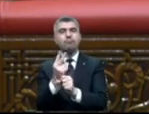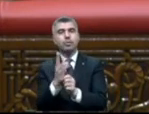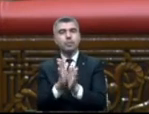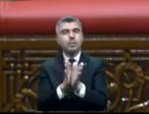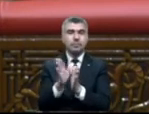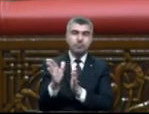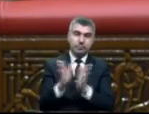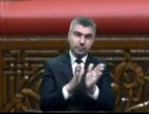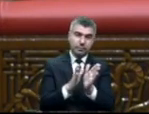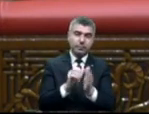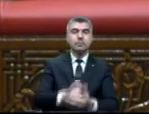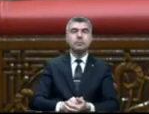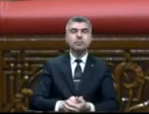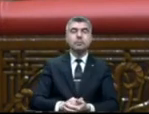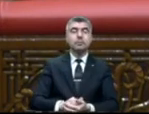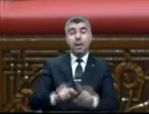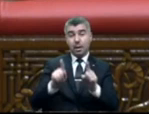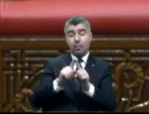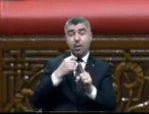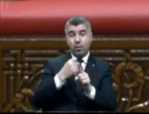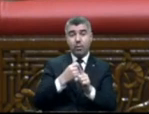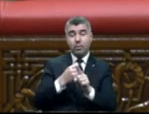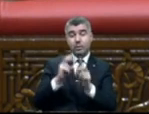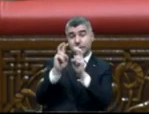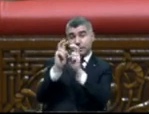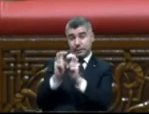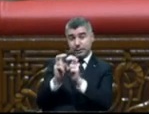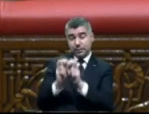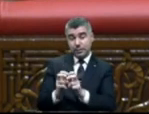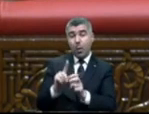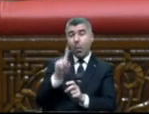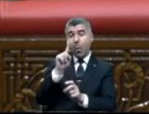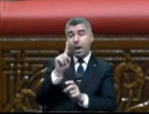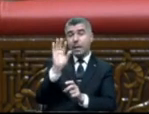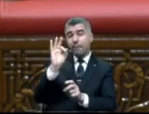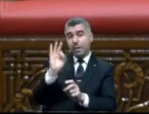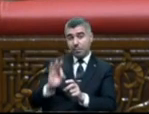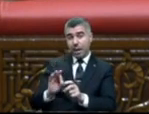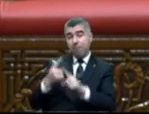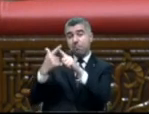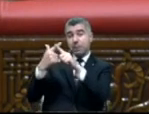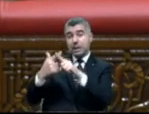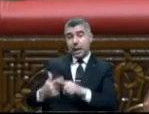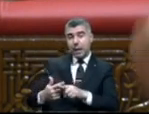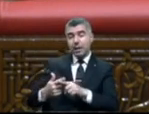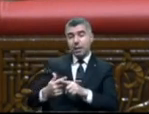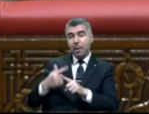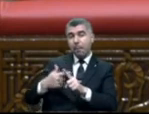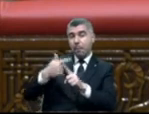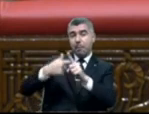لان كذلك داك لو طو دو كرواسونس كل ما نزل، الا نزلنا غير 1% في طو دو كرواسونس نسبه